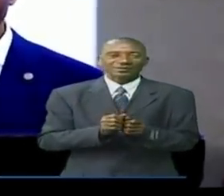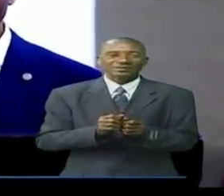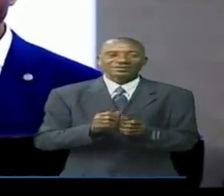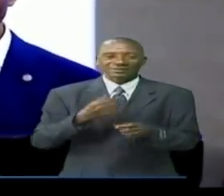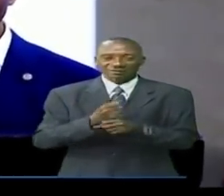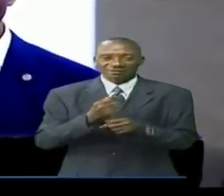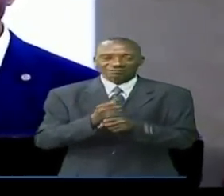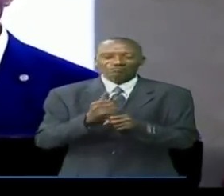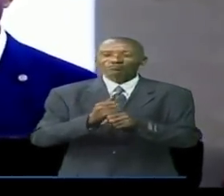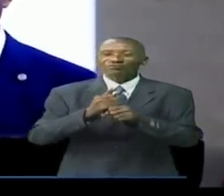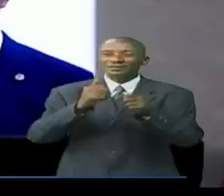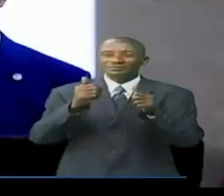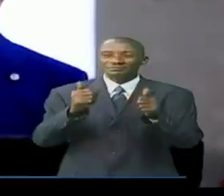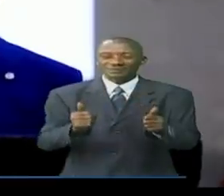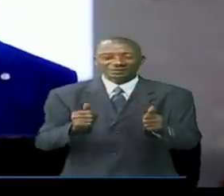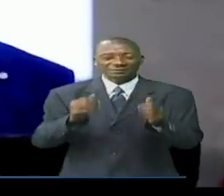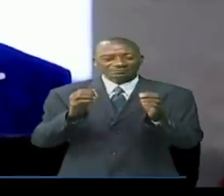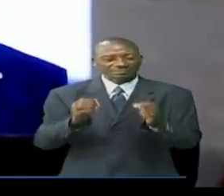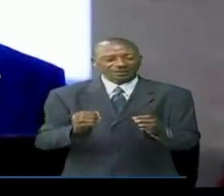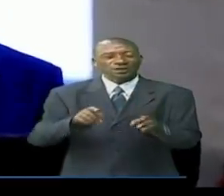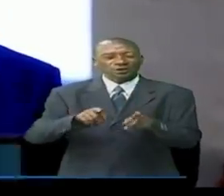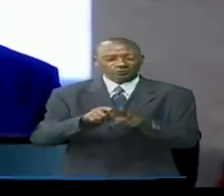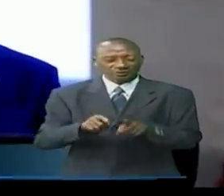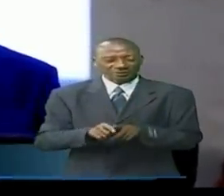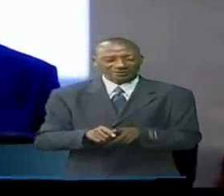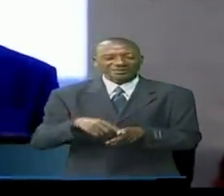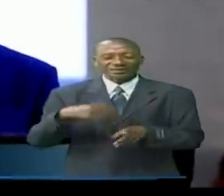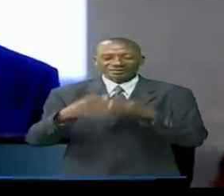mais également du savoir-faire